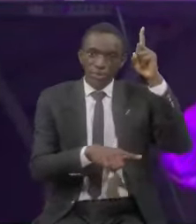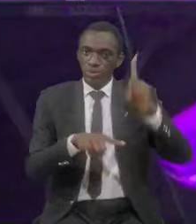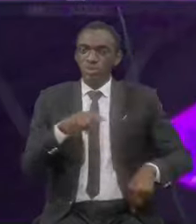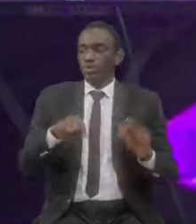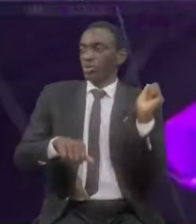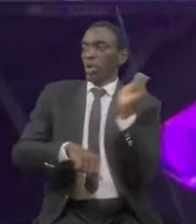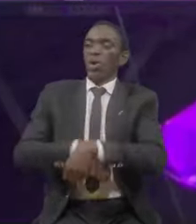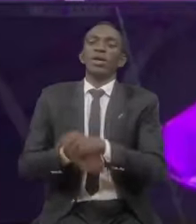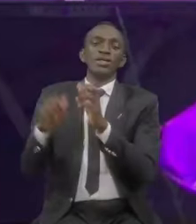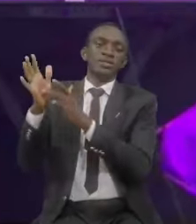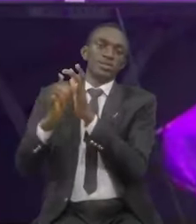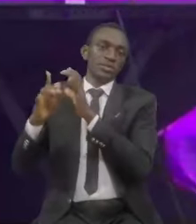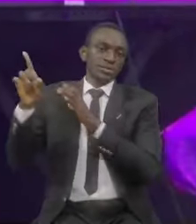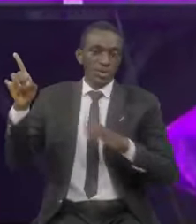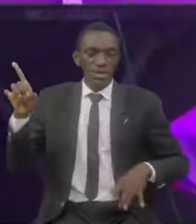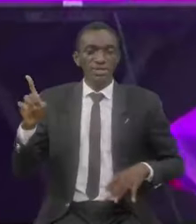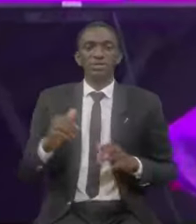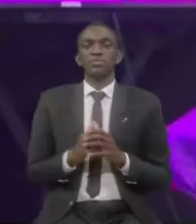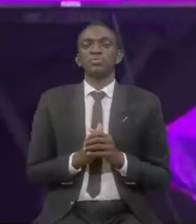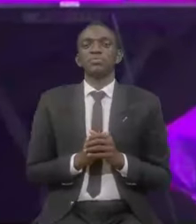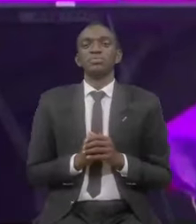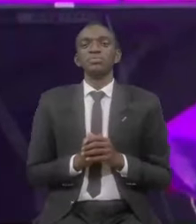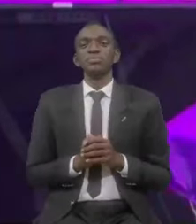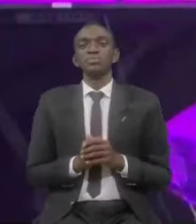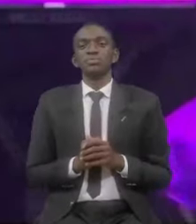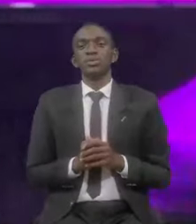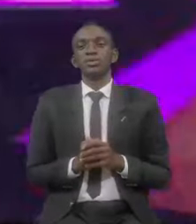Le diable ne peut pas avoir la domination sur lui.